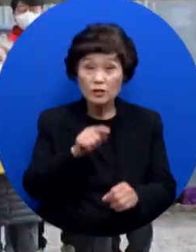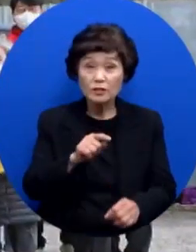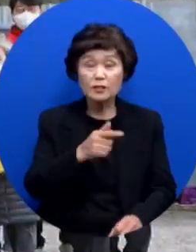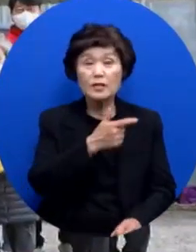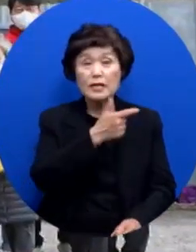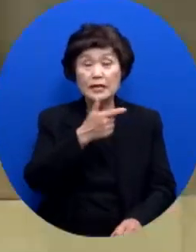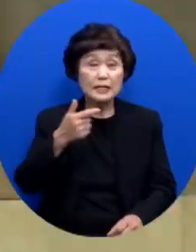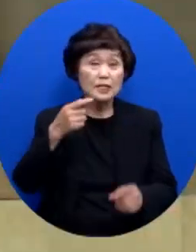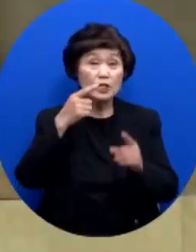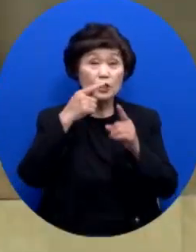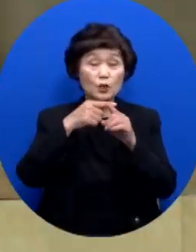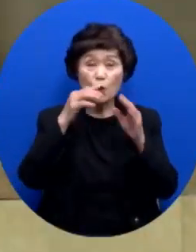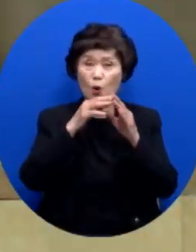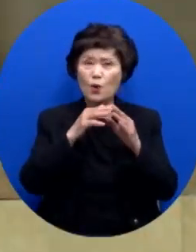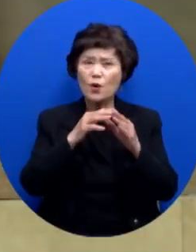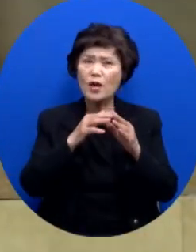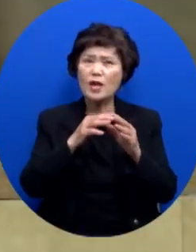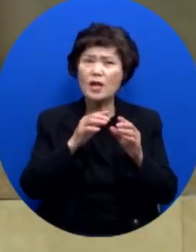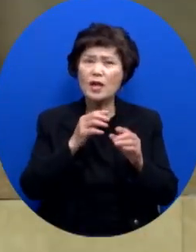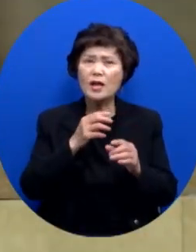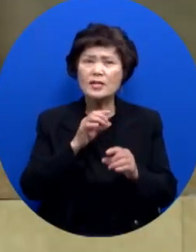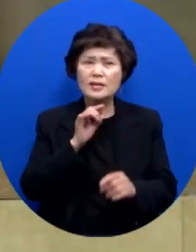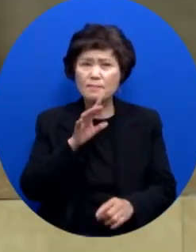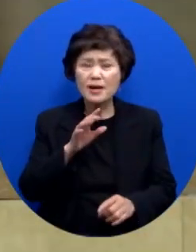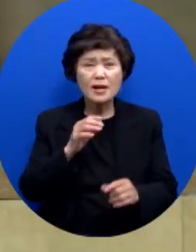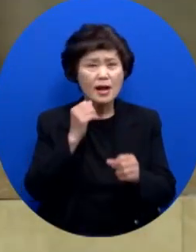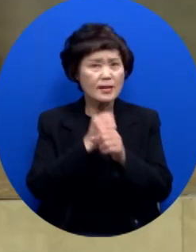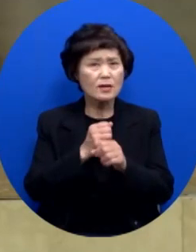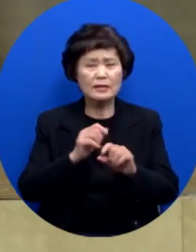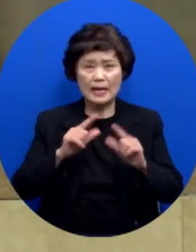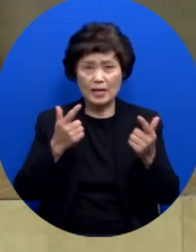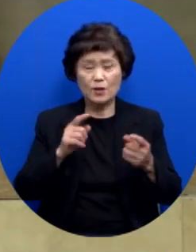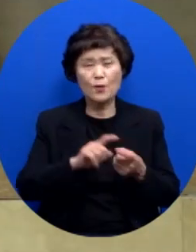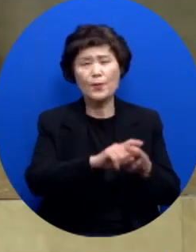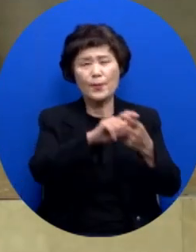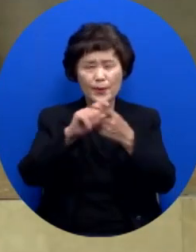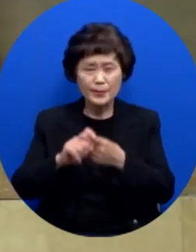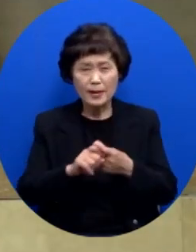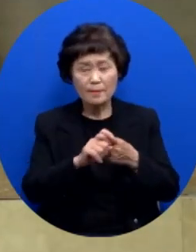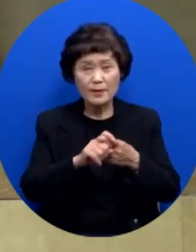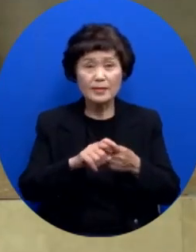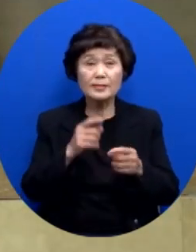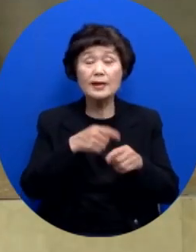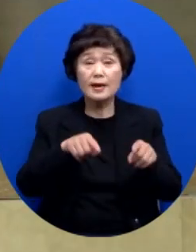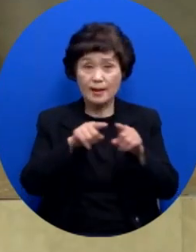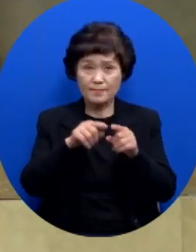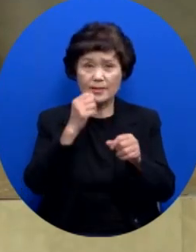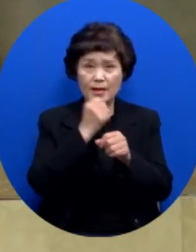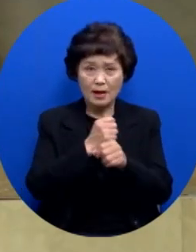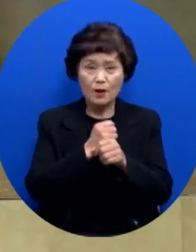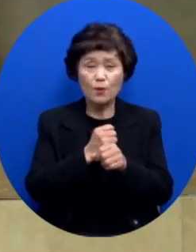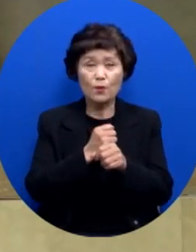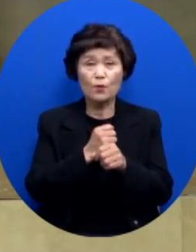아니고 많은 교회들이 함께 연합해서 일어나는 일에 계속해서 우리는 스포트하고